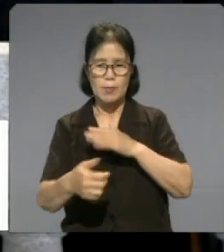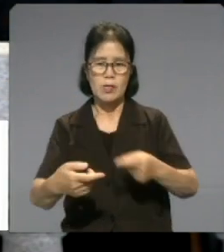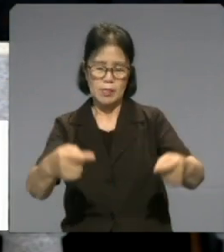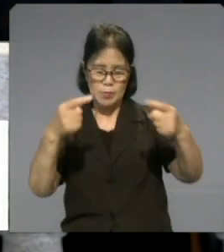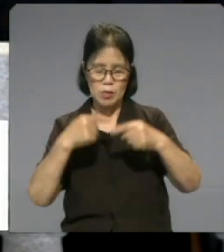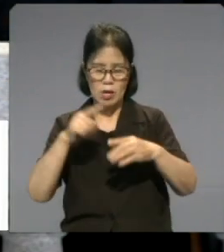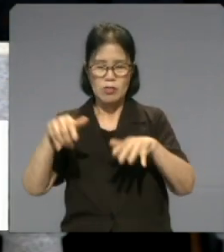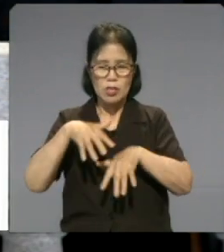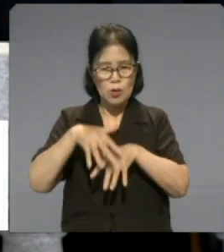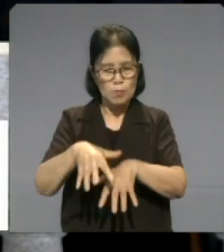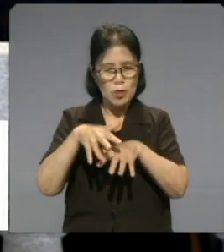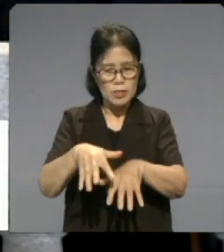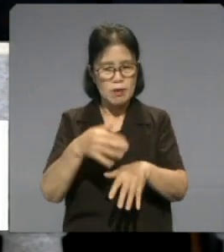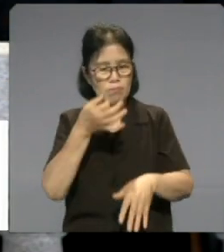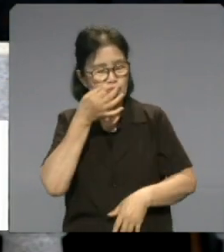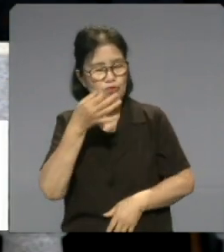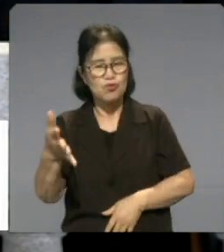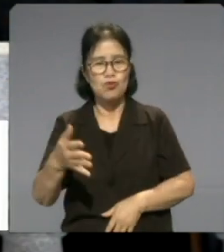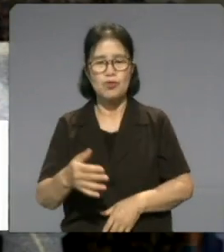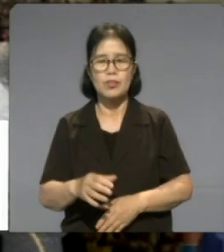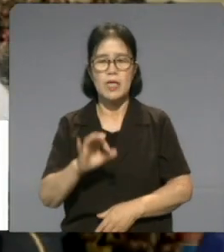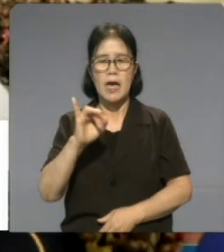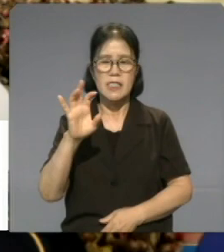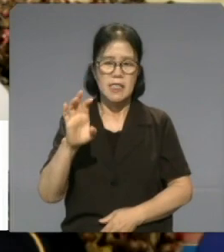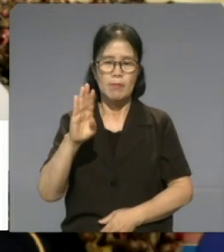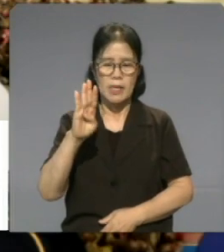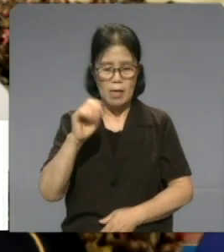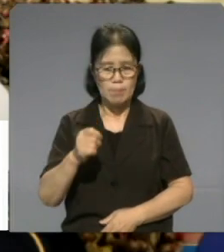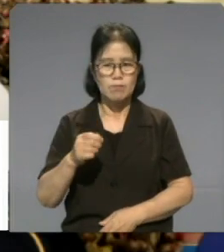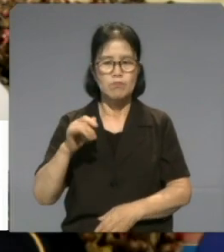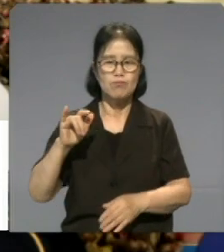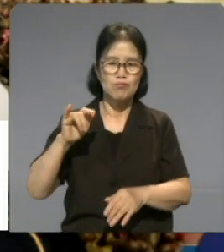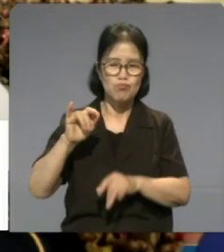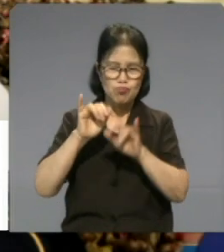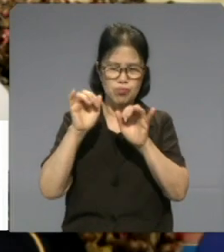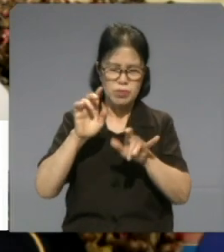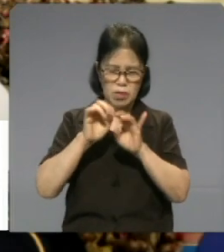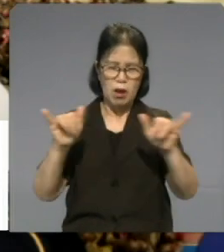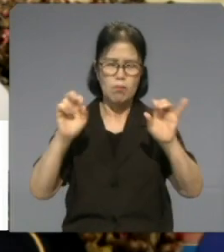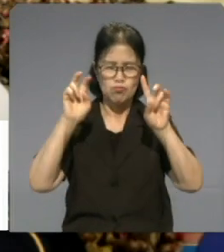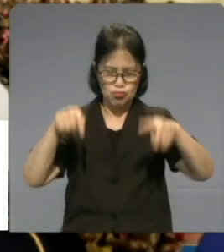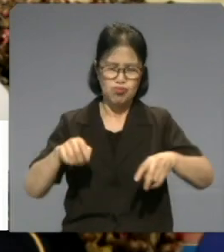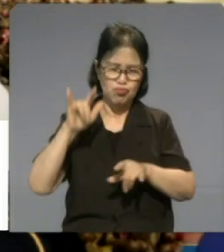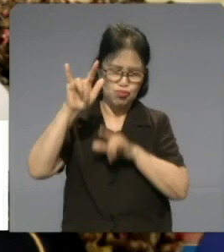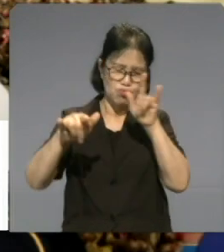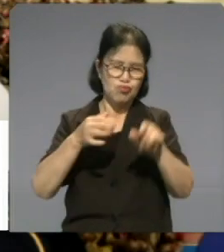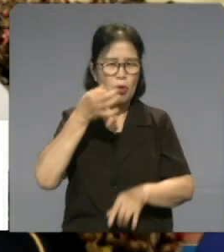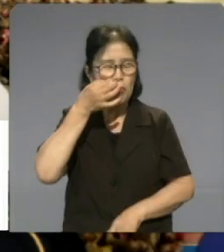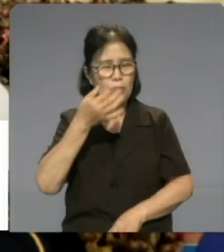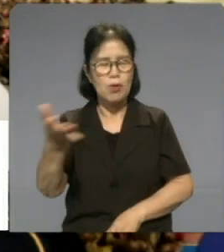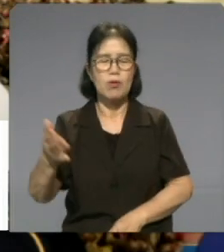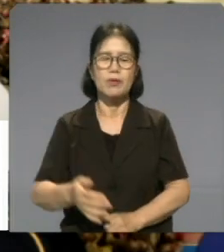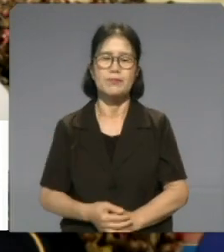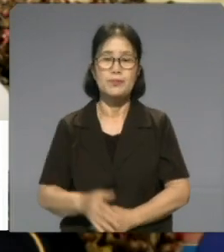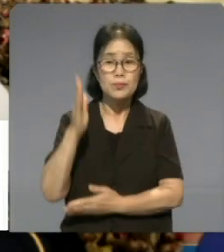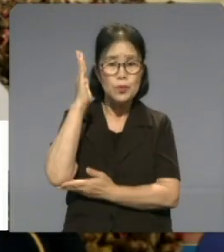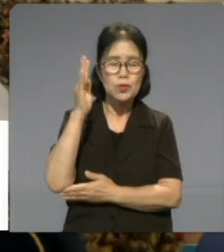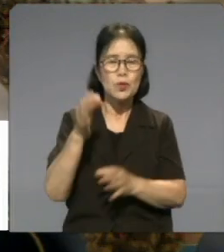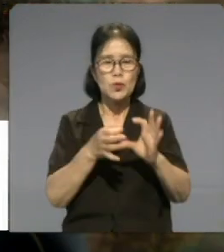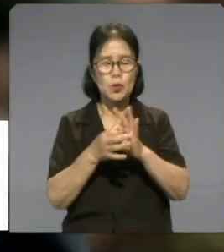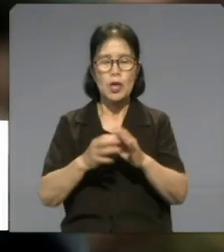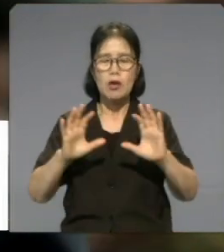주관하고 icbm과 무인기 등을 선보였습니다 강순남 북한 국방상은 연설을